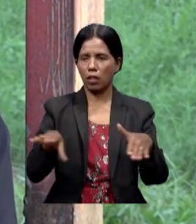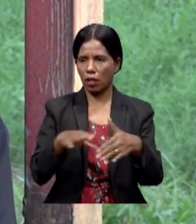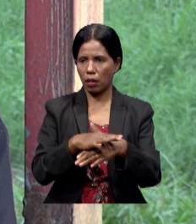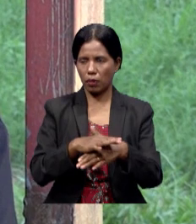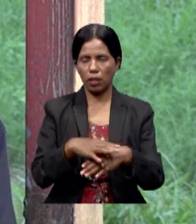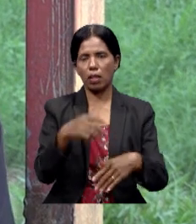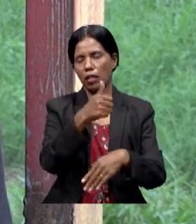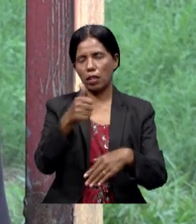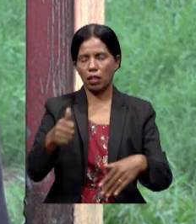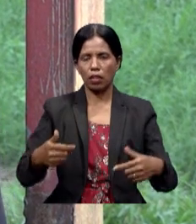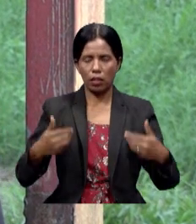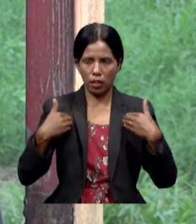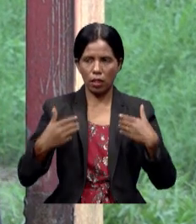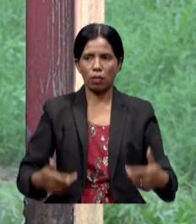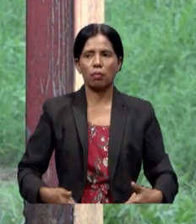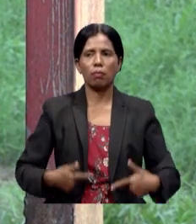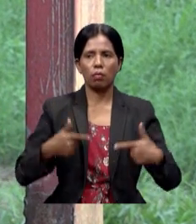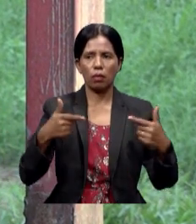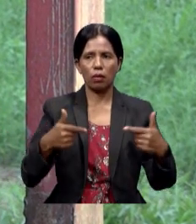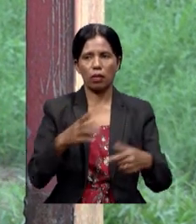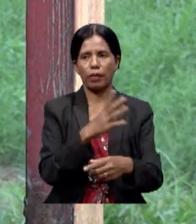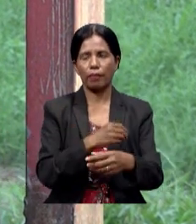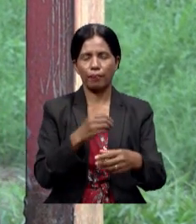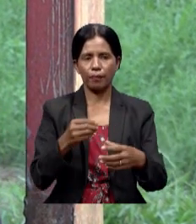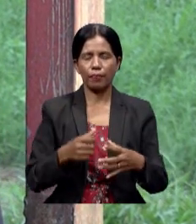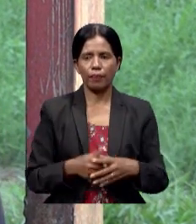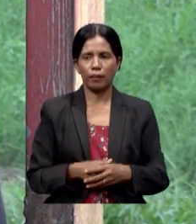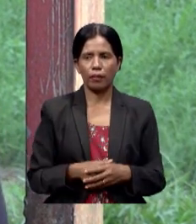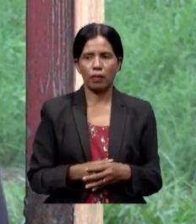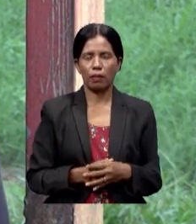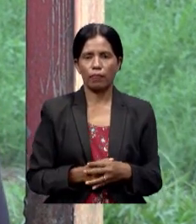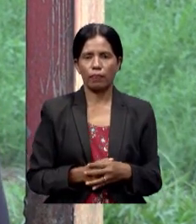moris. Sin kondisaun sernia ida ko sernia nebe.